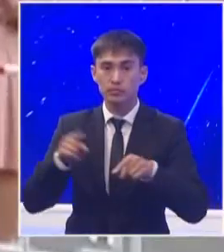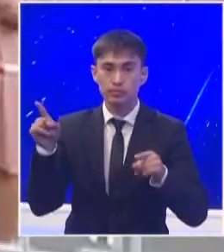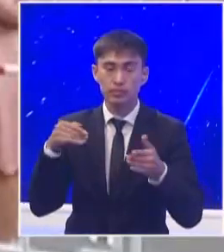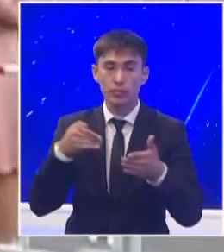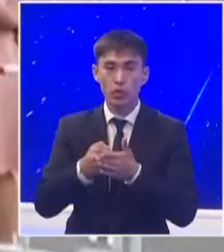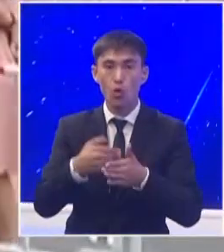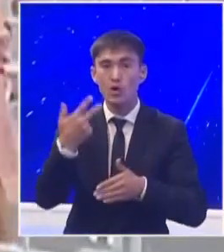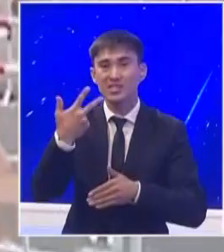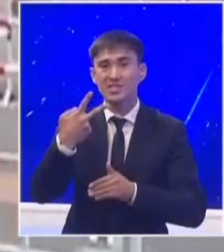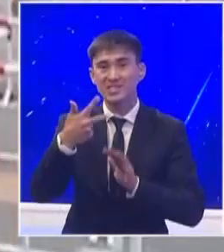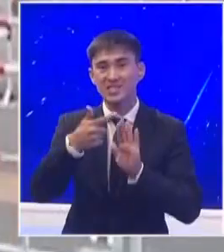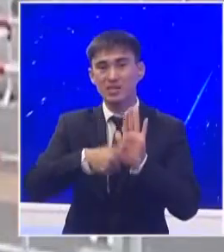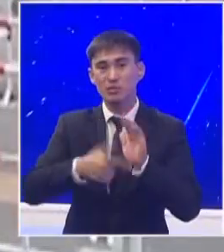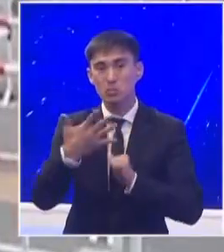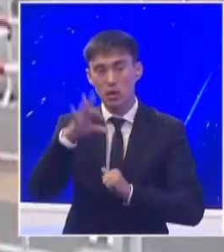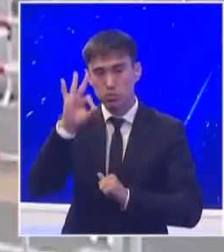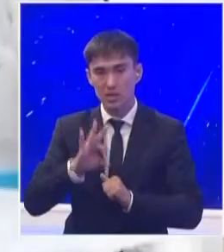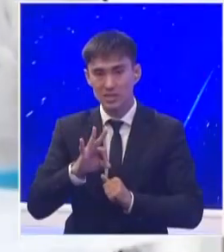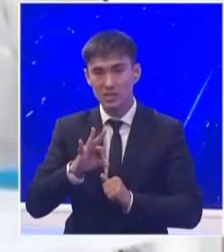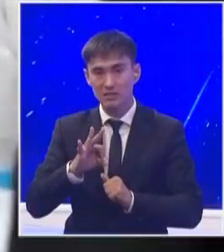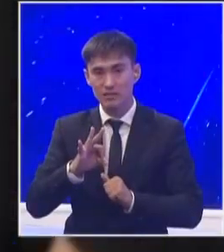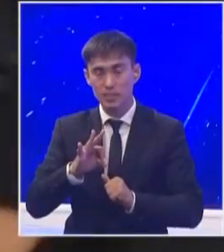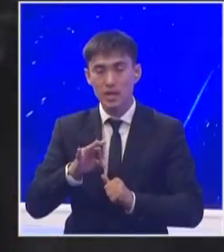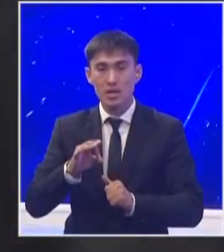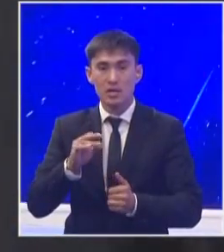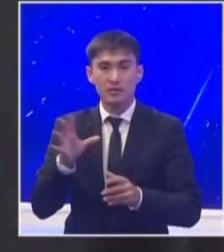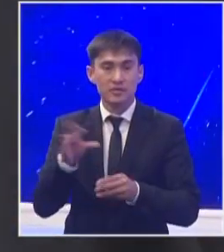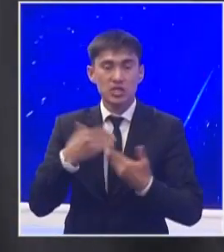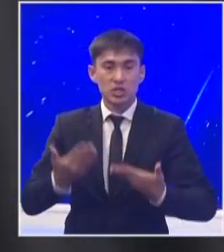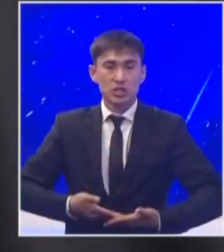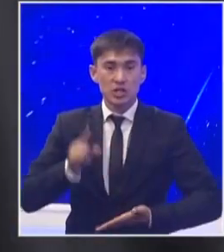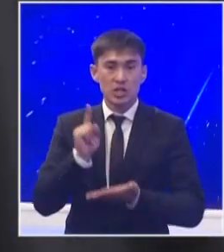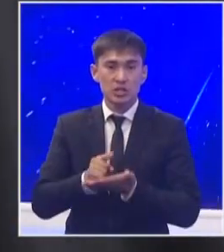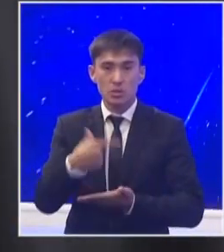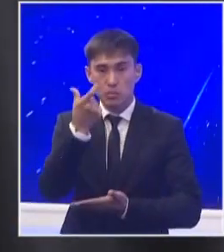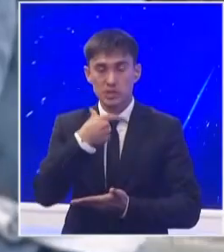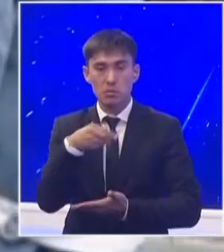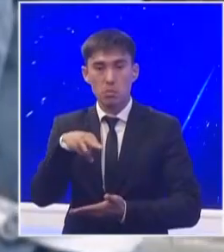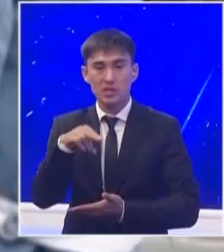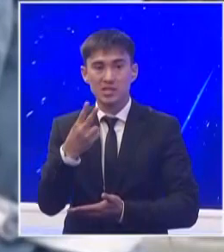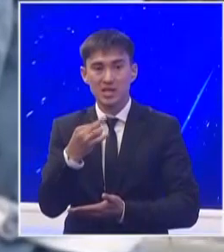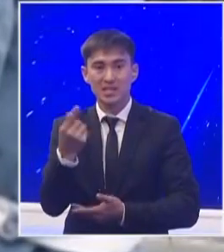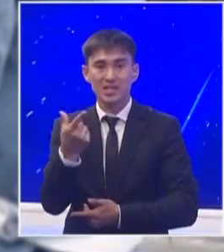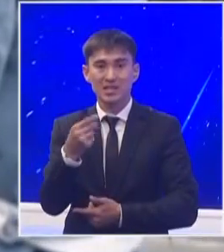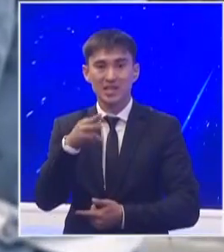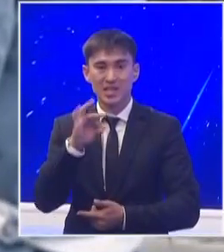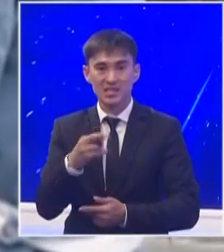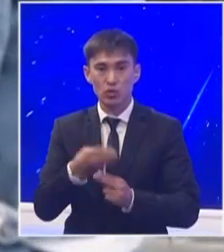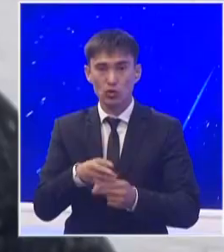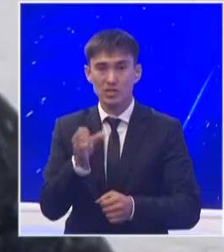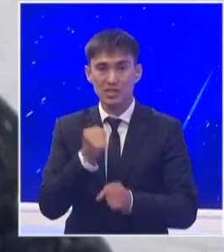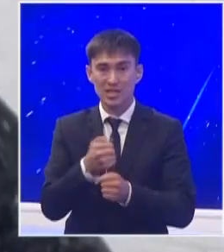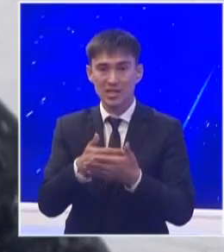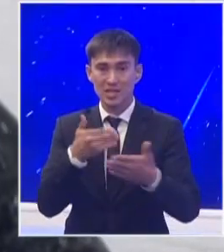превышает 70% от максимальной вместимости. При этом все жители должны иметь при себе ПЦР-тест, который был сделан не